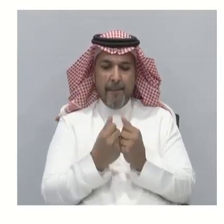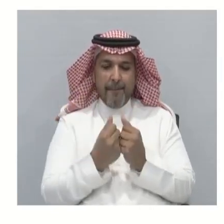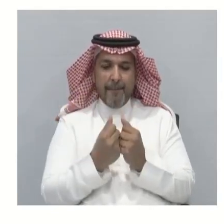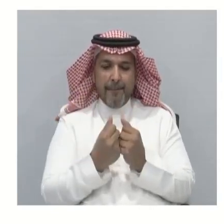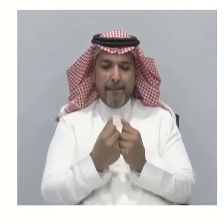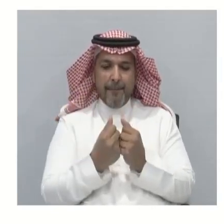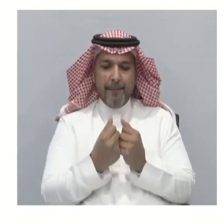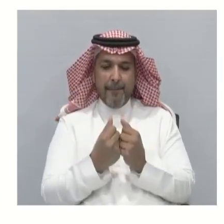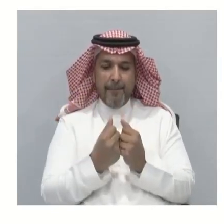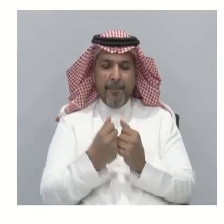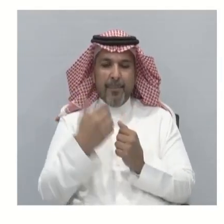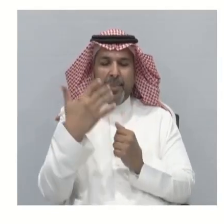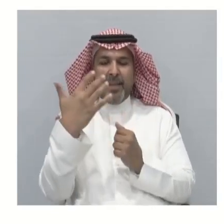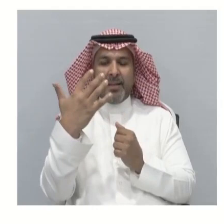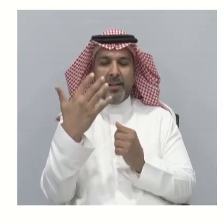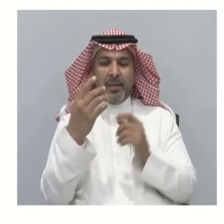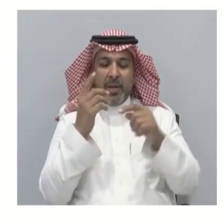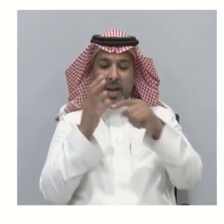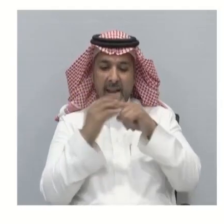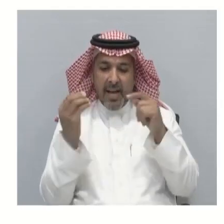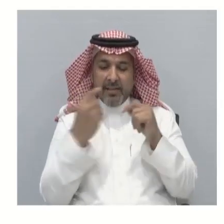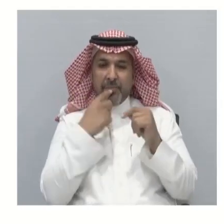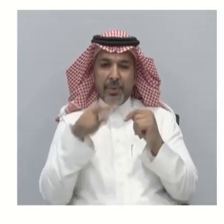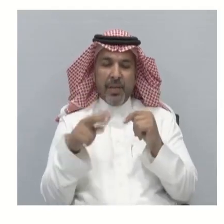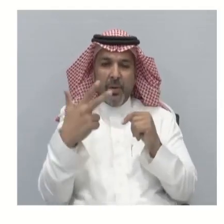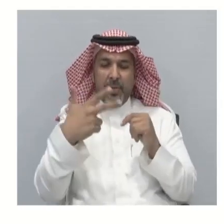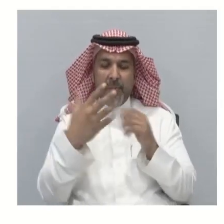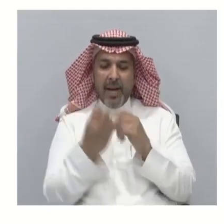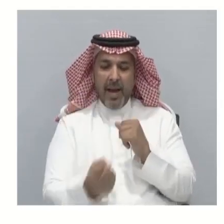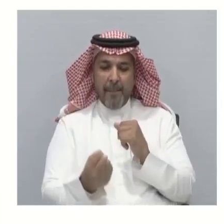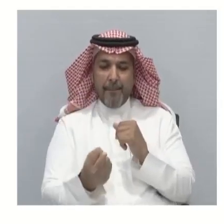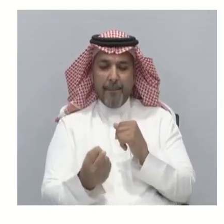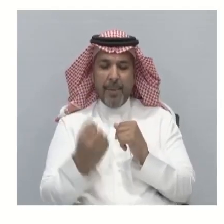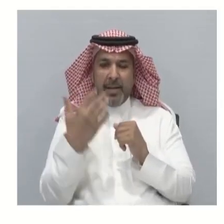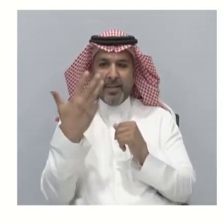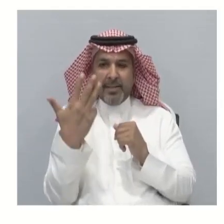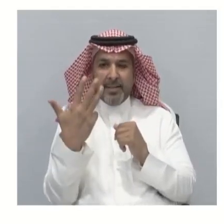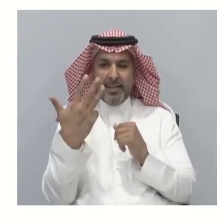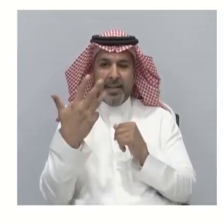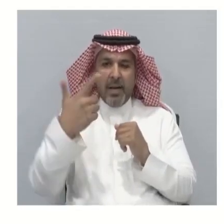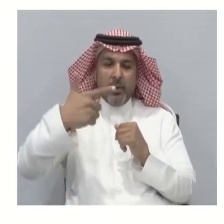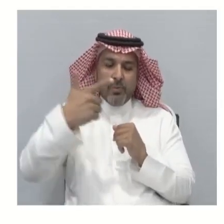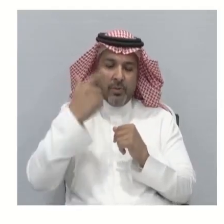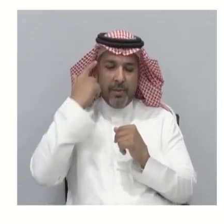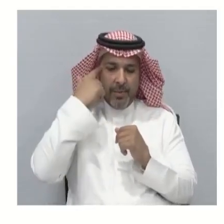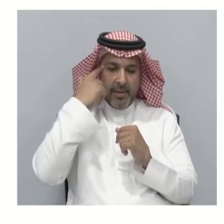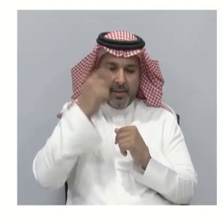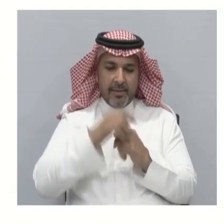الزاويه اف كم 79 بعد ما طلعنا قياس الزاويه اف 79 تعالوا نحطها هنا